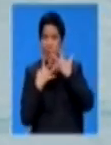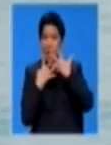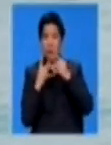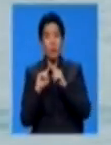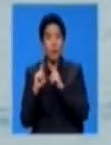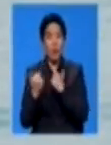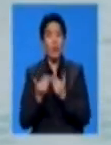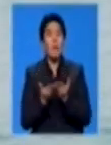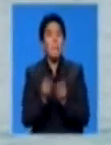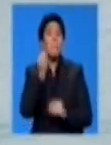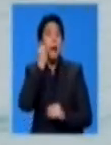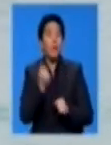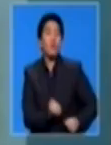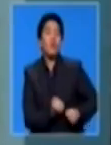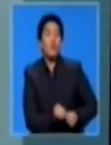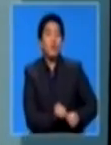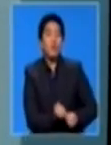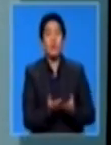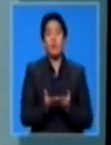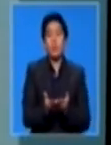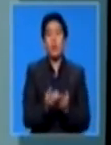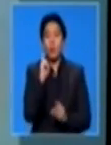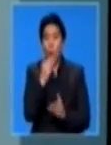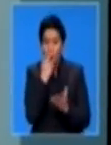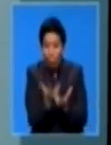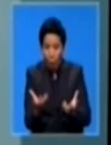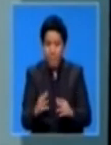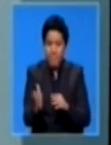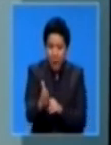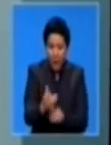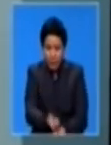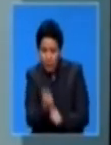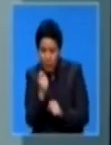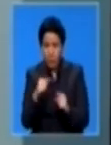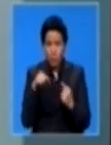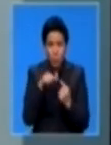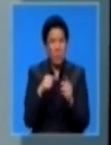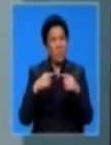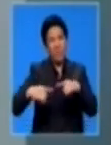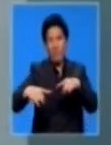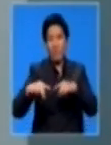ก็ผมขอความมือเพียงแค่ในเรื่องของเครื่องมือทำการประมงนะครับอย่าให้มีความขัดแย้งกันอีกเล